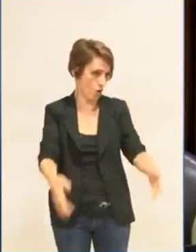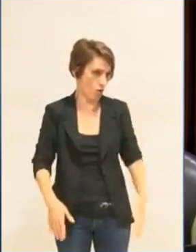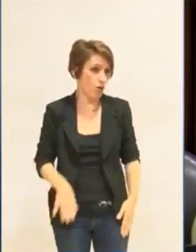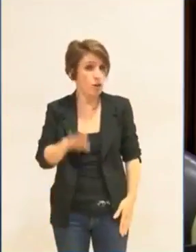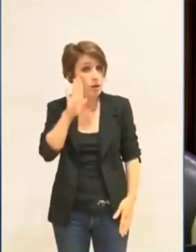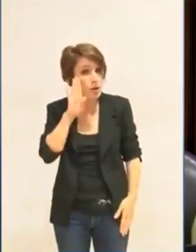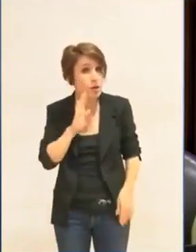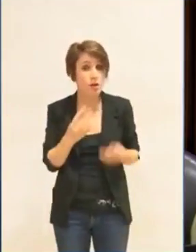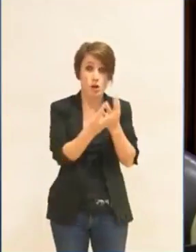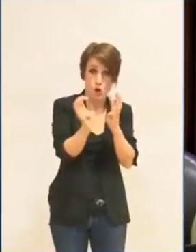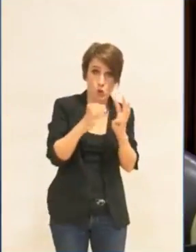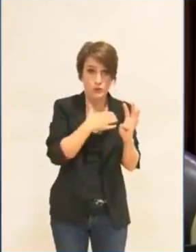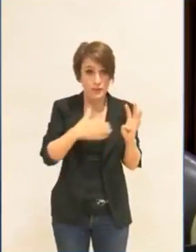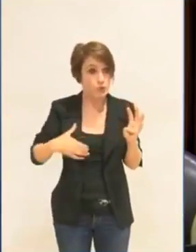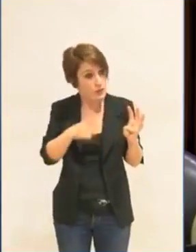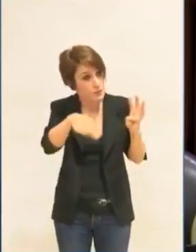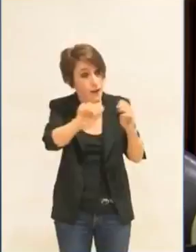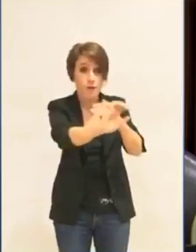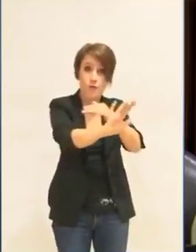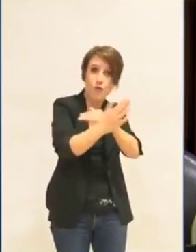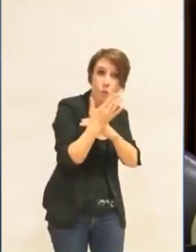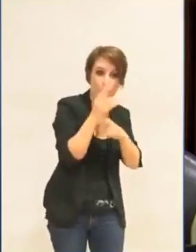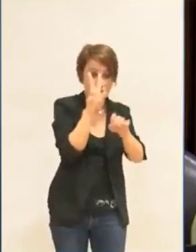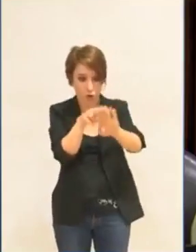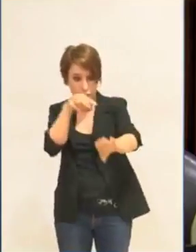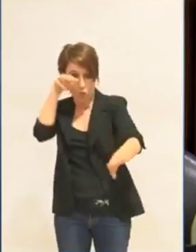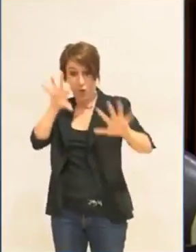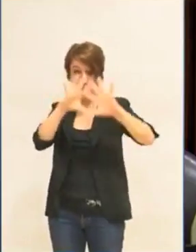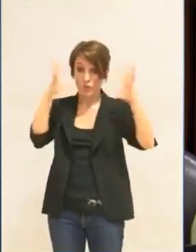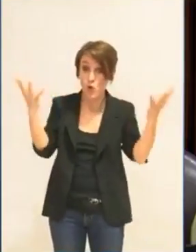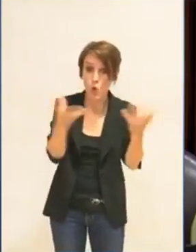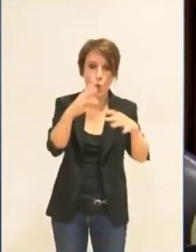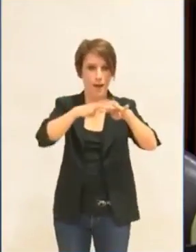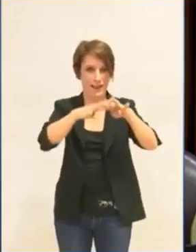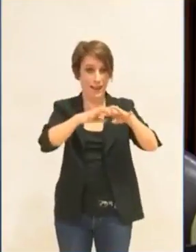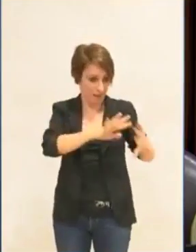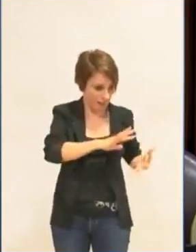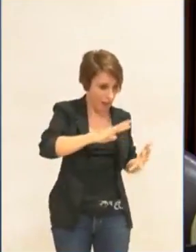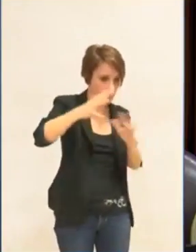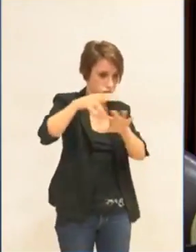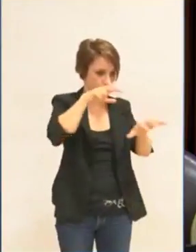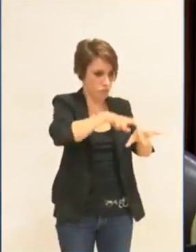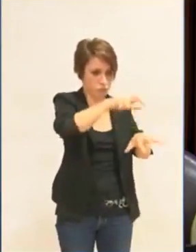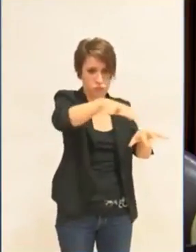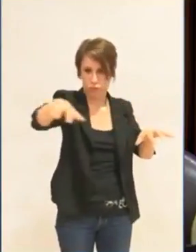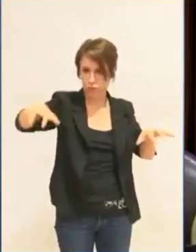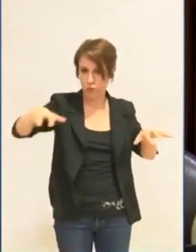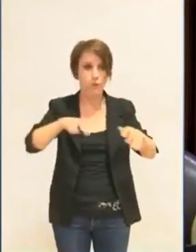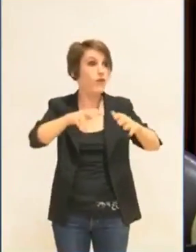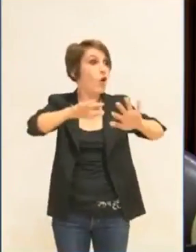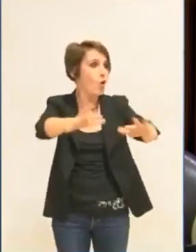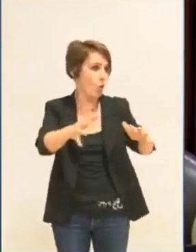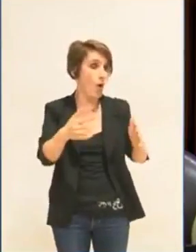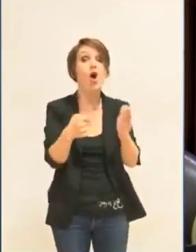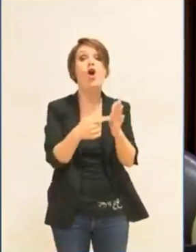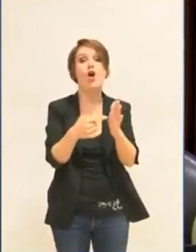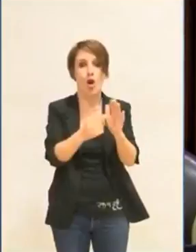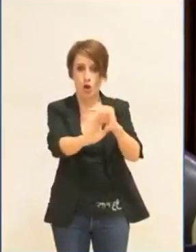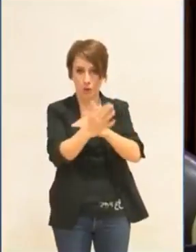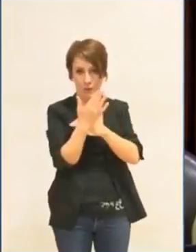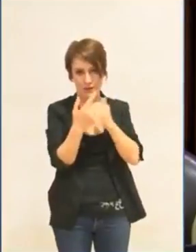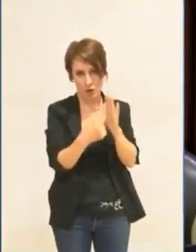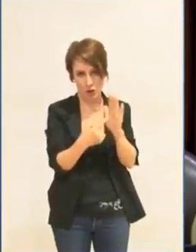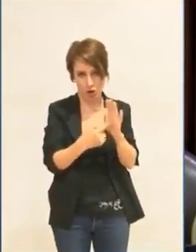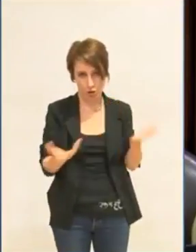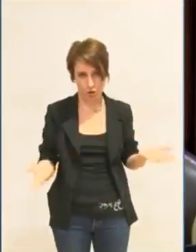en conseil municipal assez claire, au moins, du schéma directeur de ce secteur, de ce